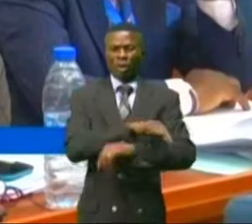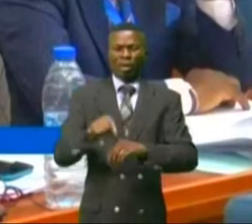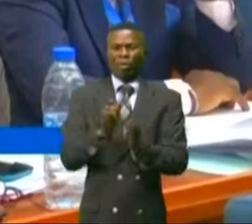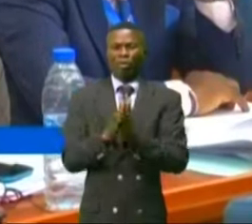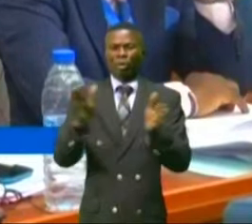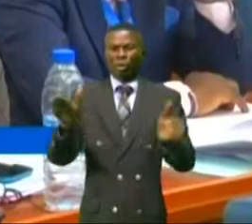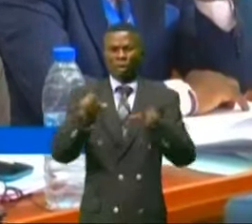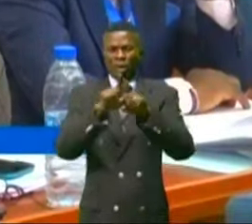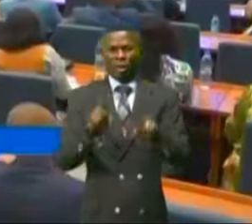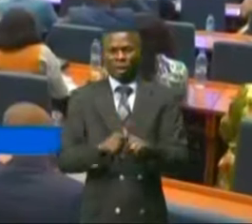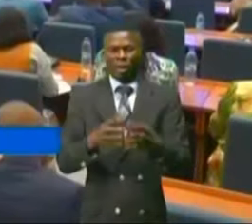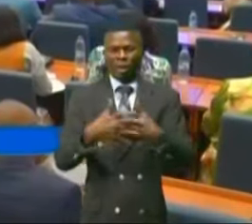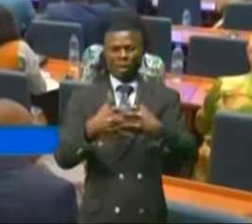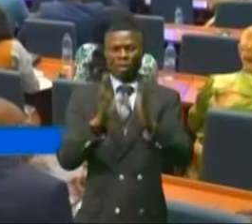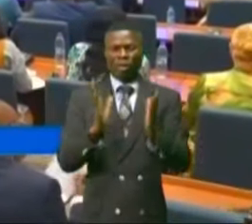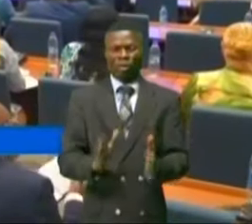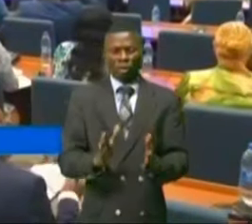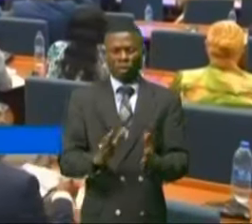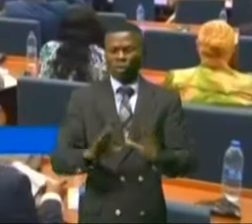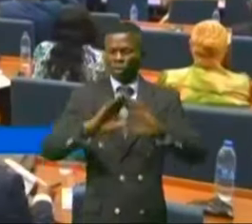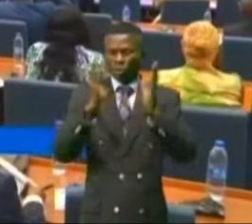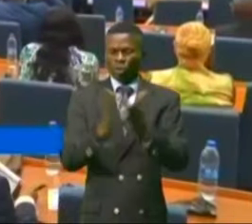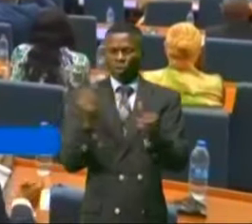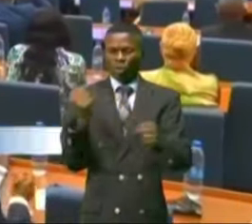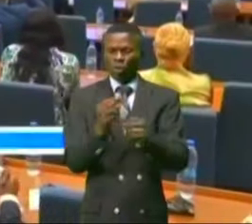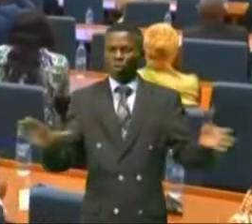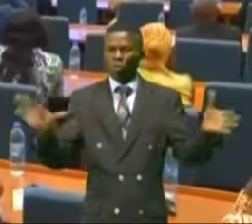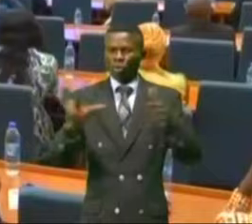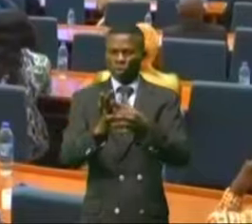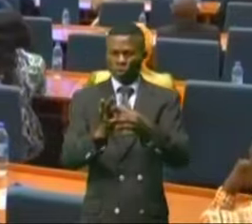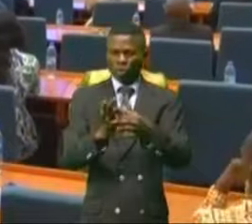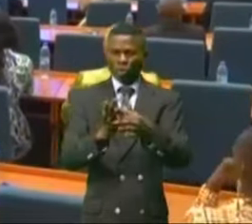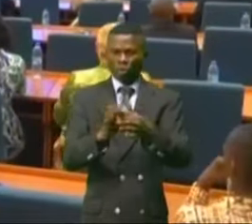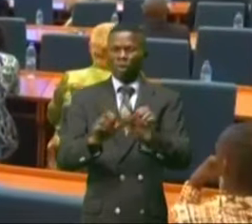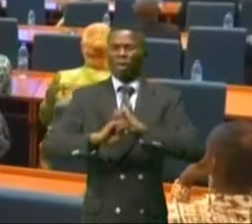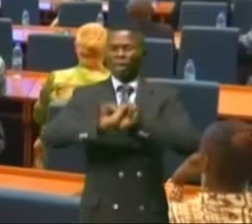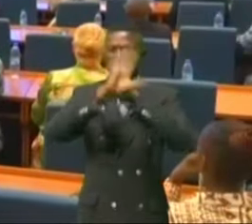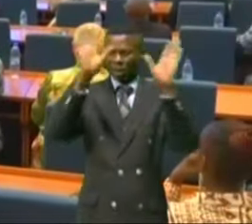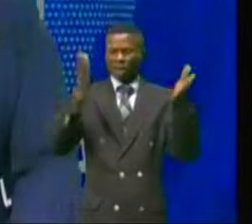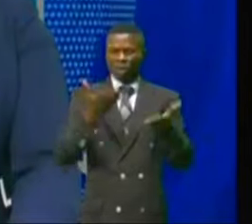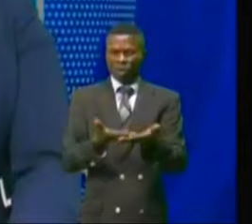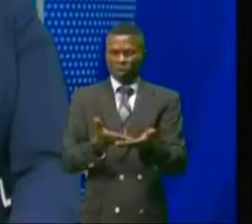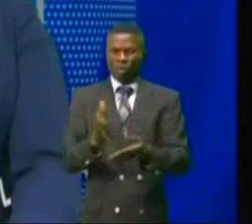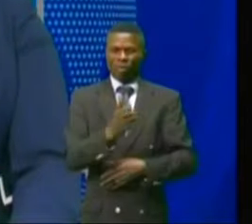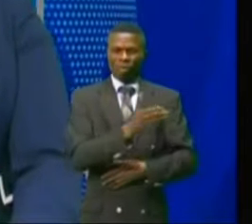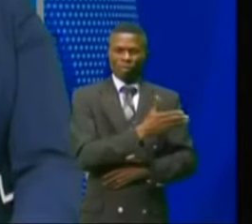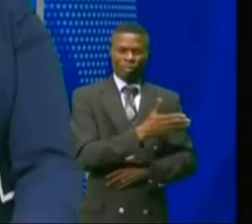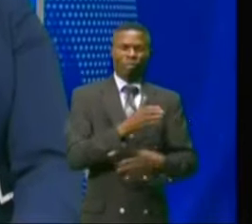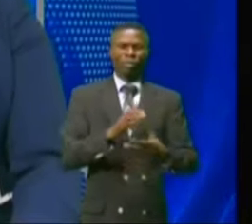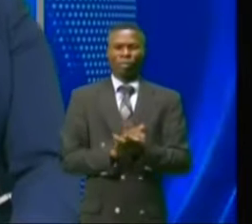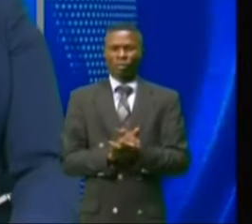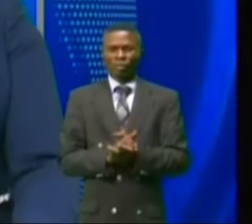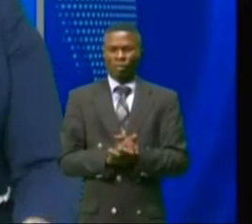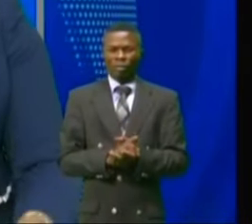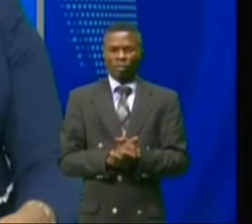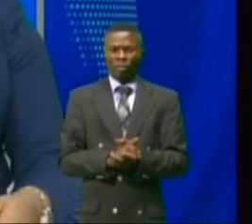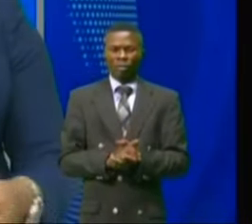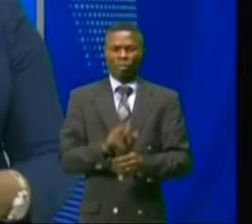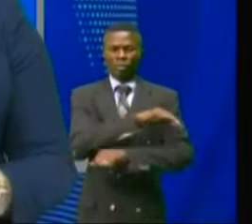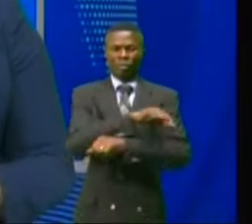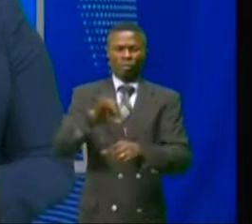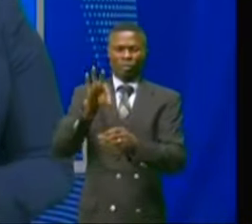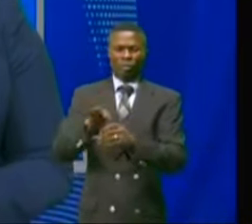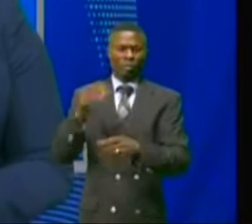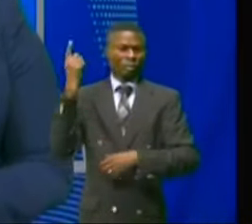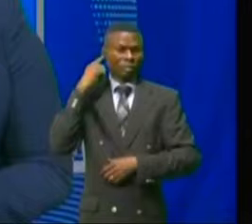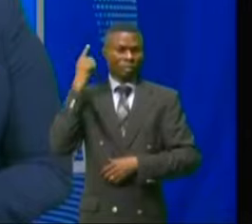générale et les partenaires qui doivent tous travailler en toute transparence. De la CENI, nous